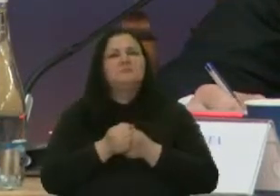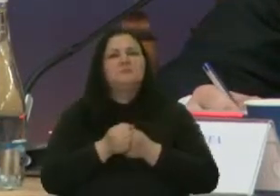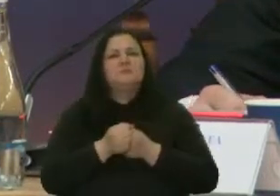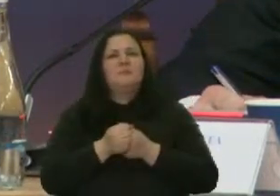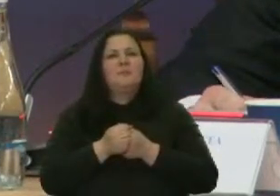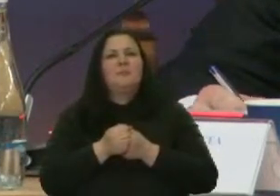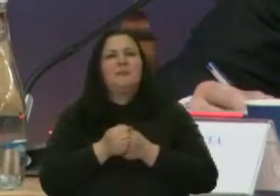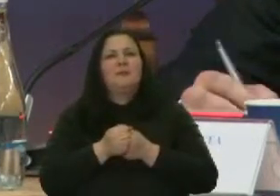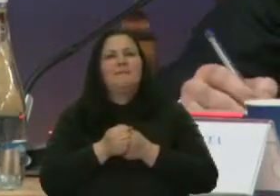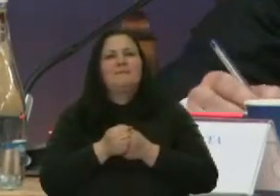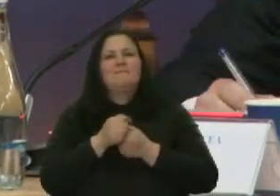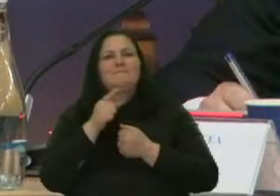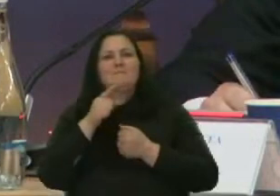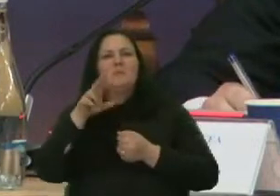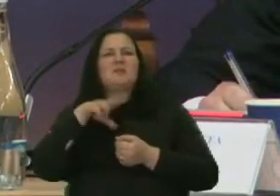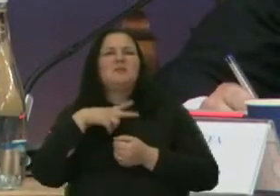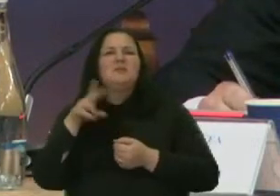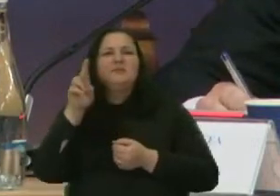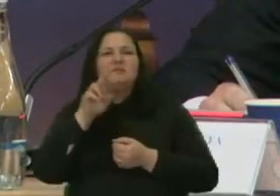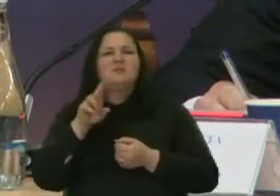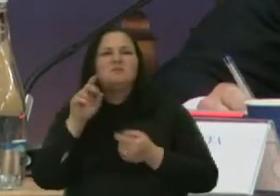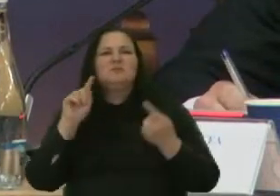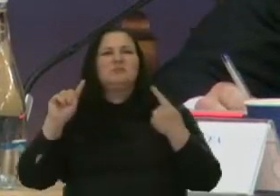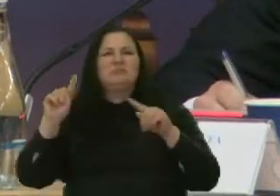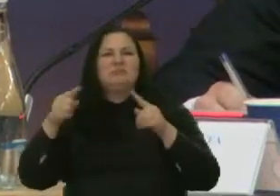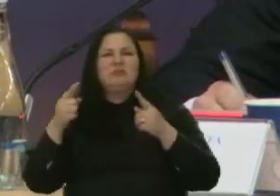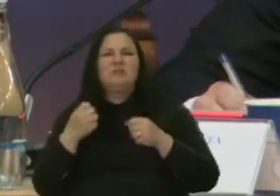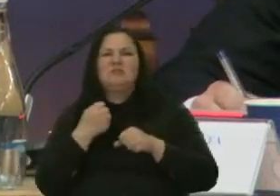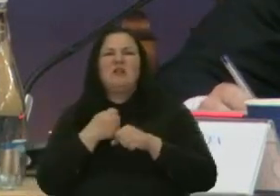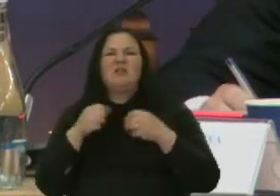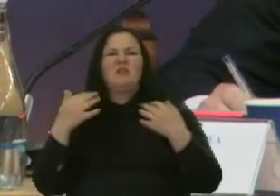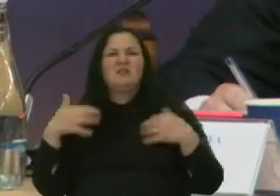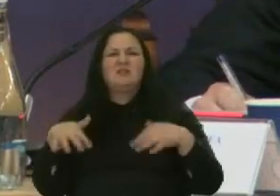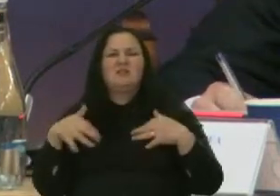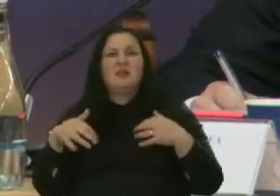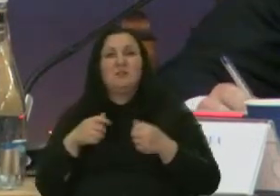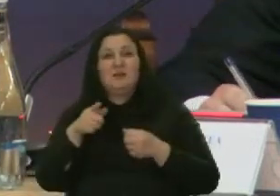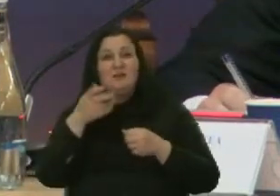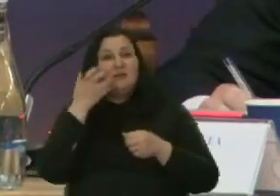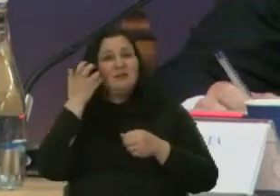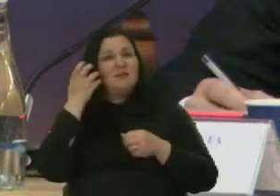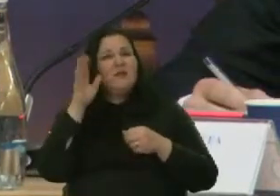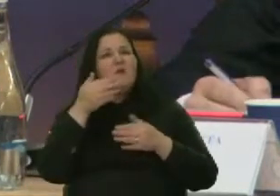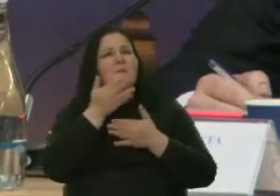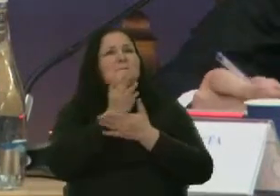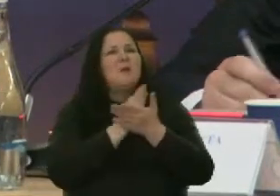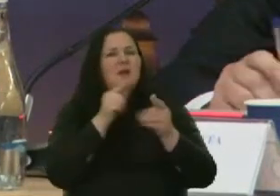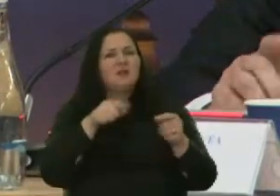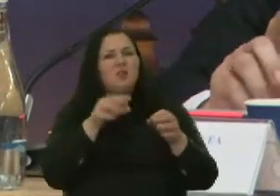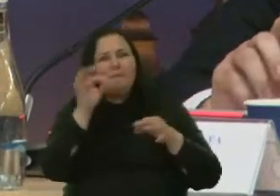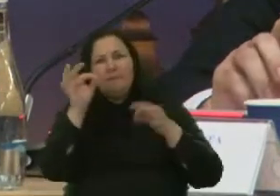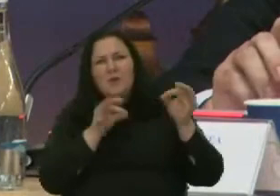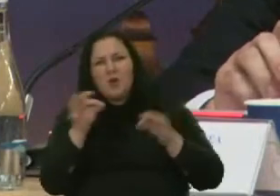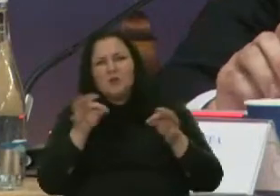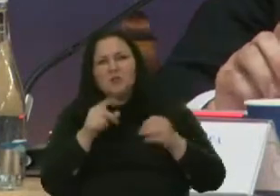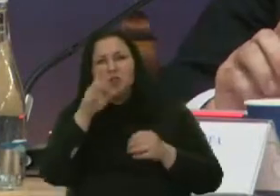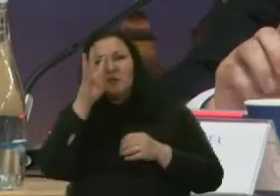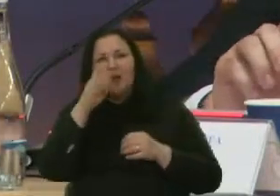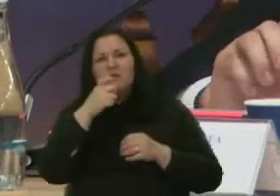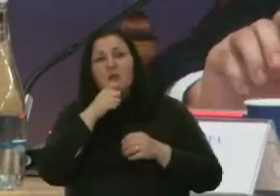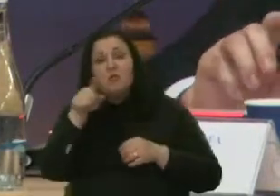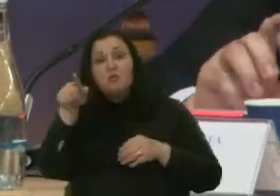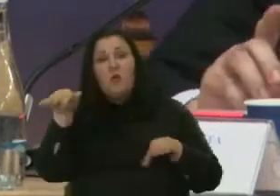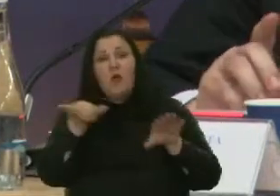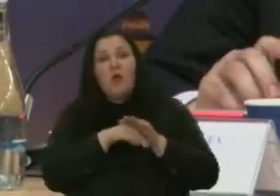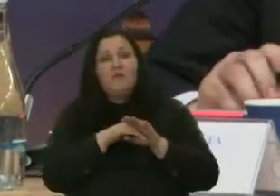arată mai bine Ăsta este repet politicianist de cea mai joasă speță cât timp ai fost spte la acest proces și patru ani de zile ai votat cu mânuța